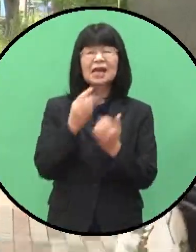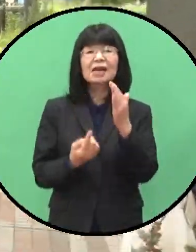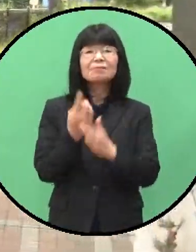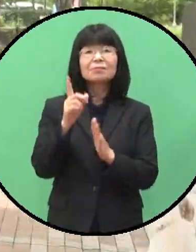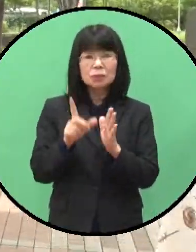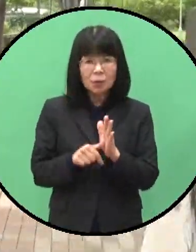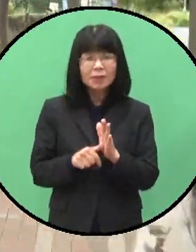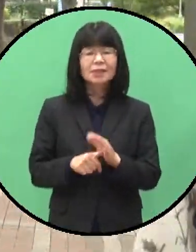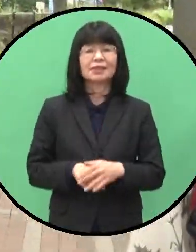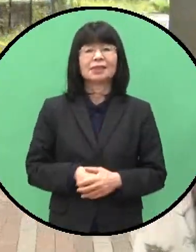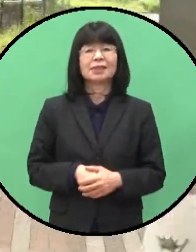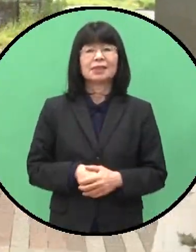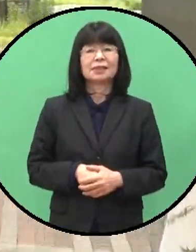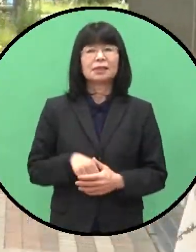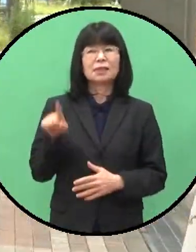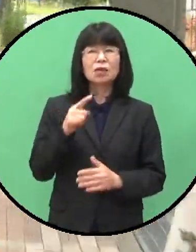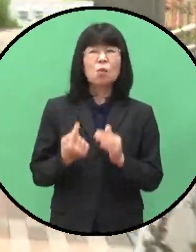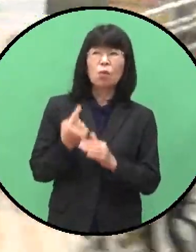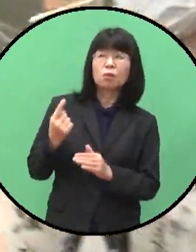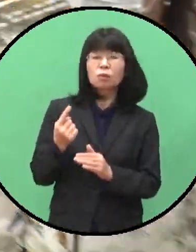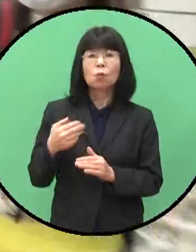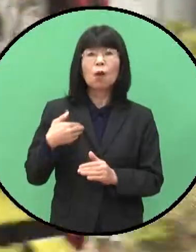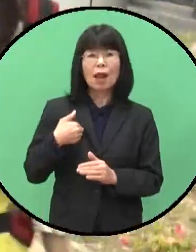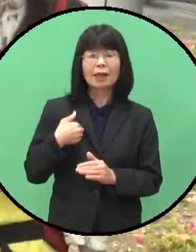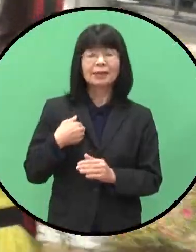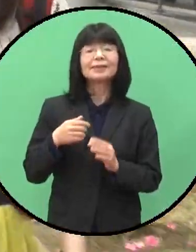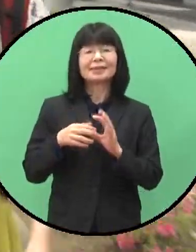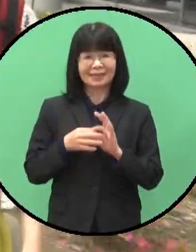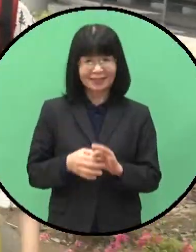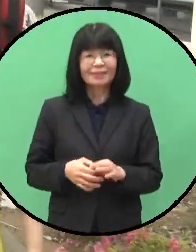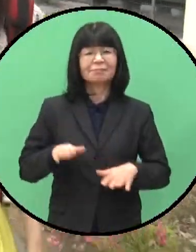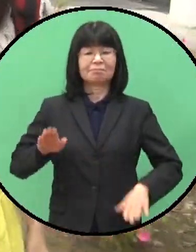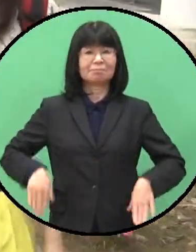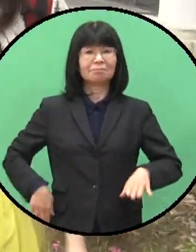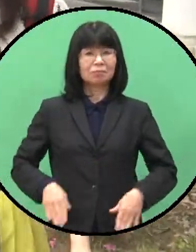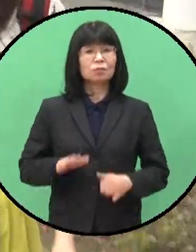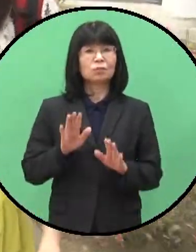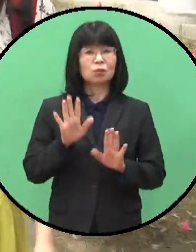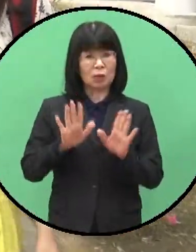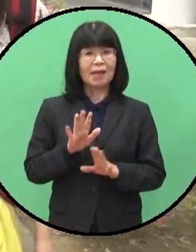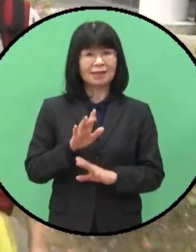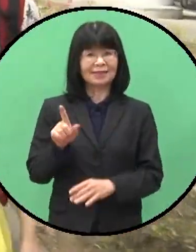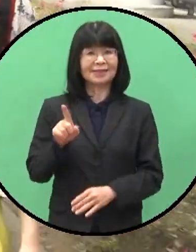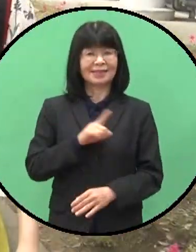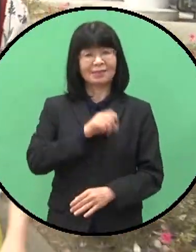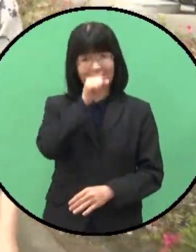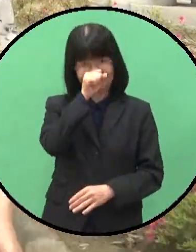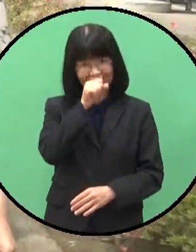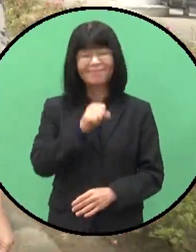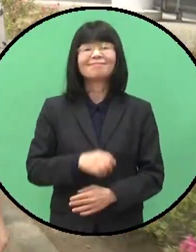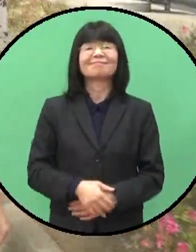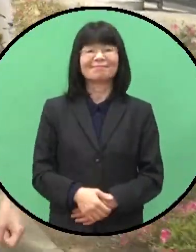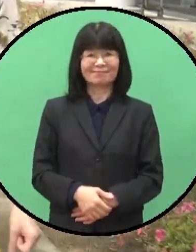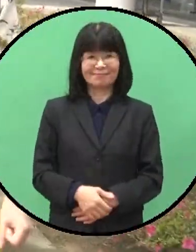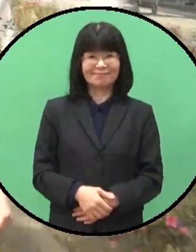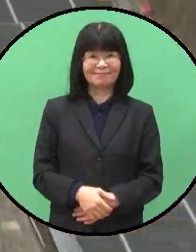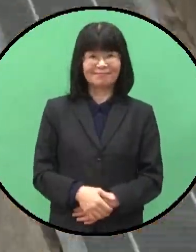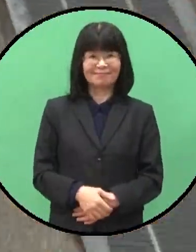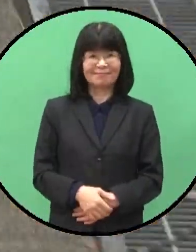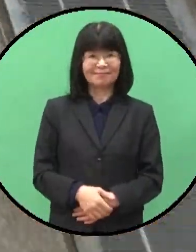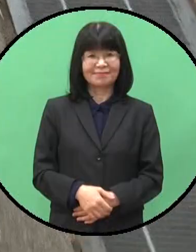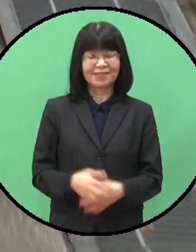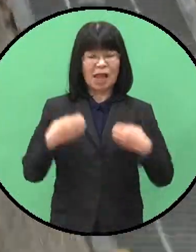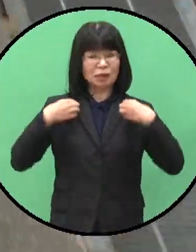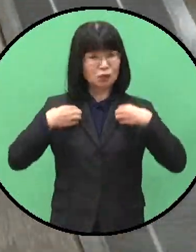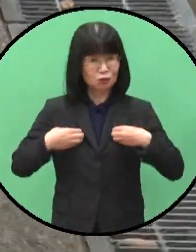ので何が起こるかわからないので、常に両手は使えるような状態、これが推奨されます。なのでリ